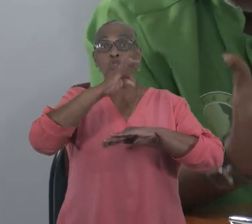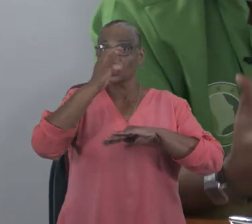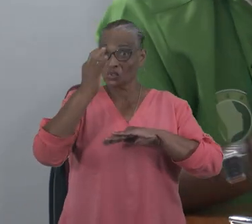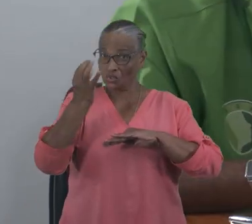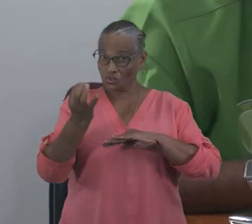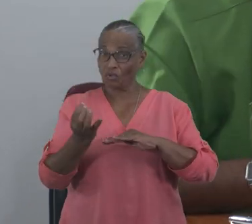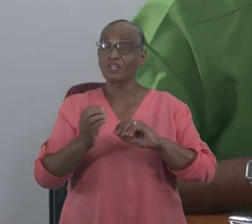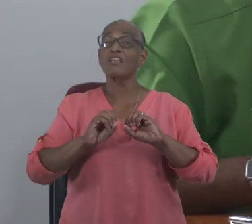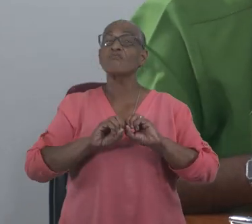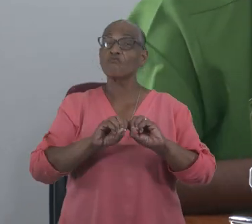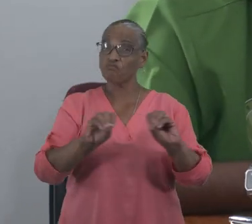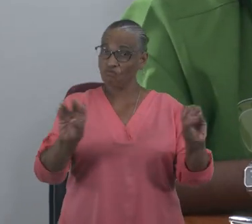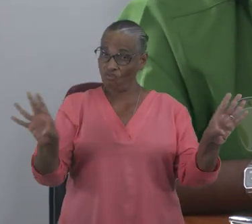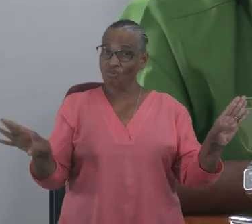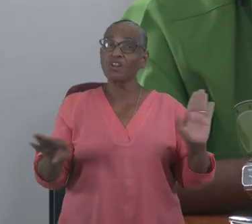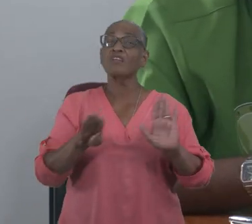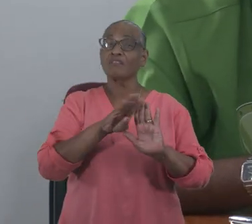nou een